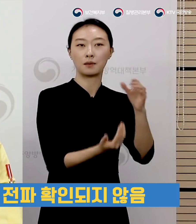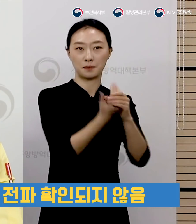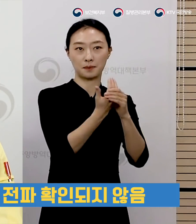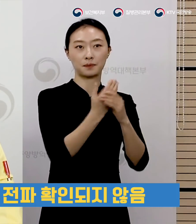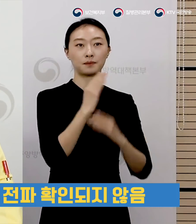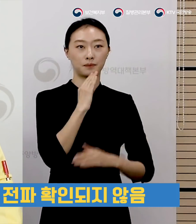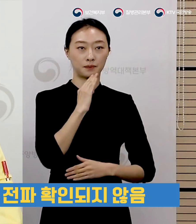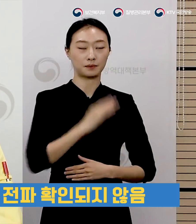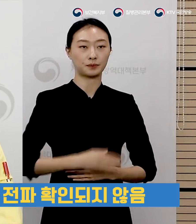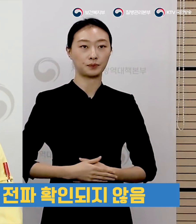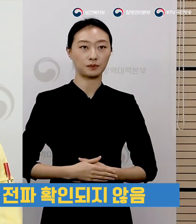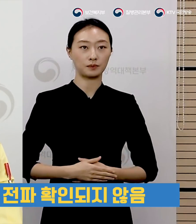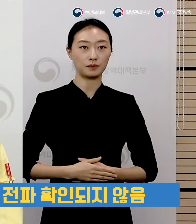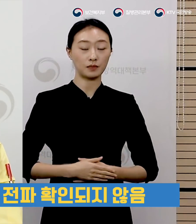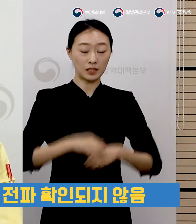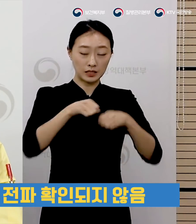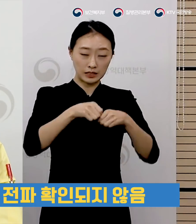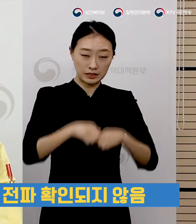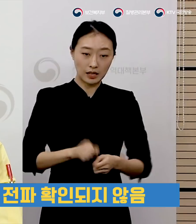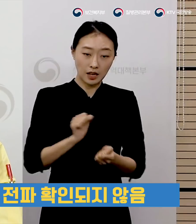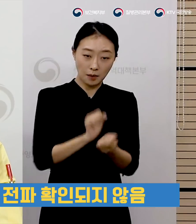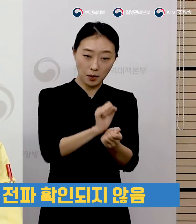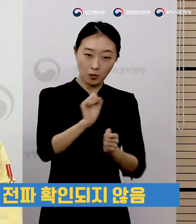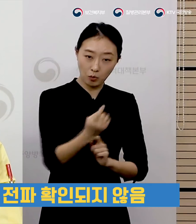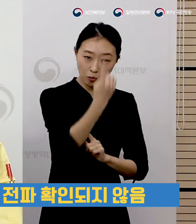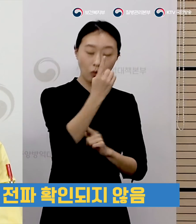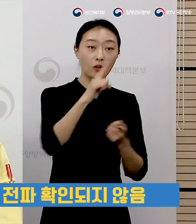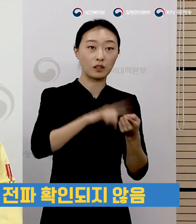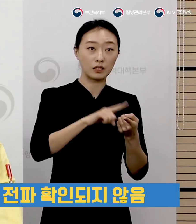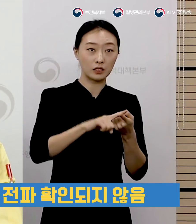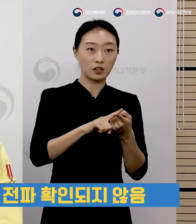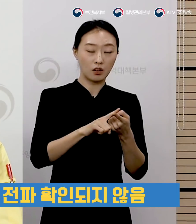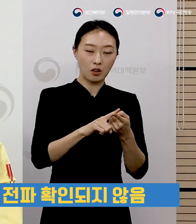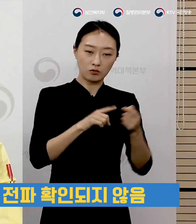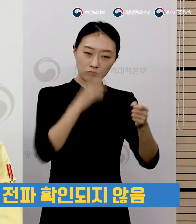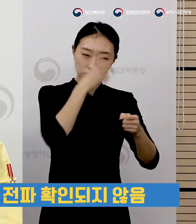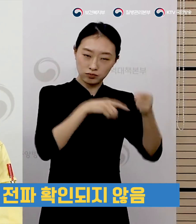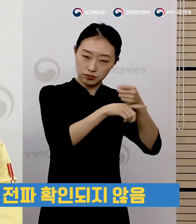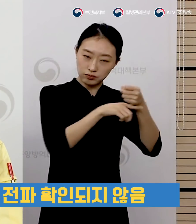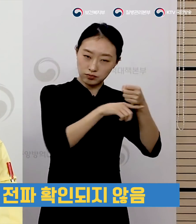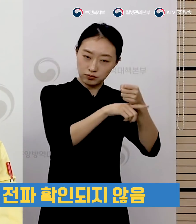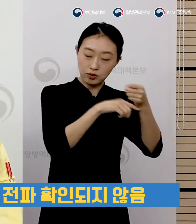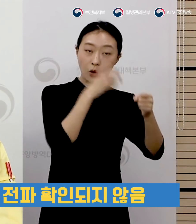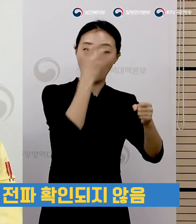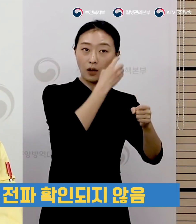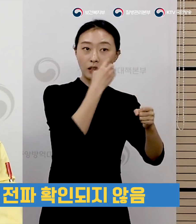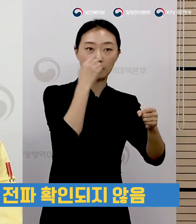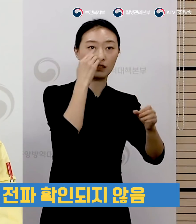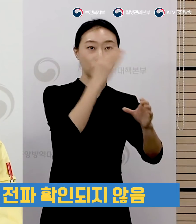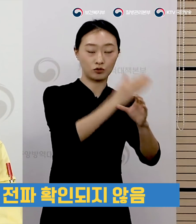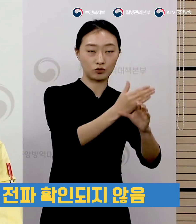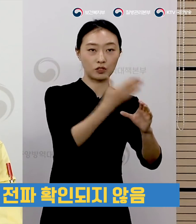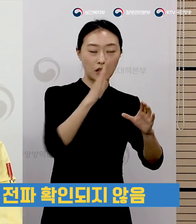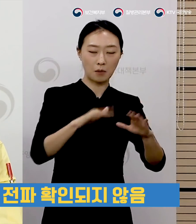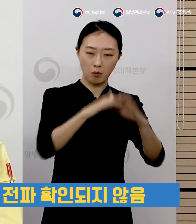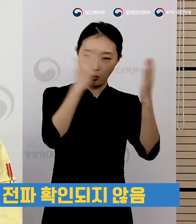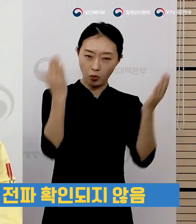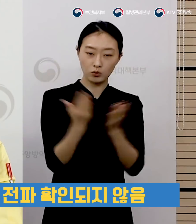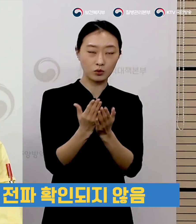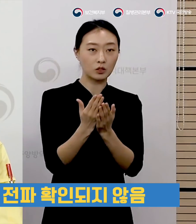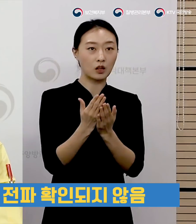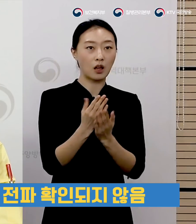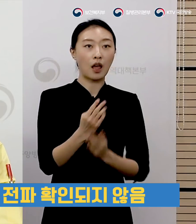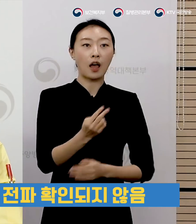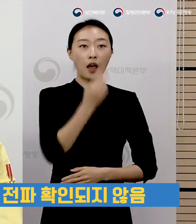발생하였습니다. 자세한 감염 경로는 역학조사를 통해 확인 중이나 모두 호흡기 환자를